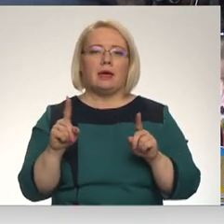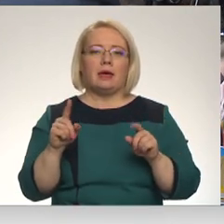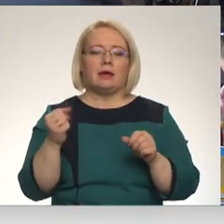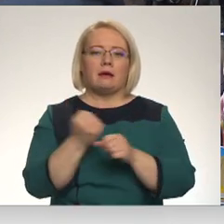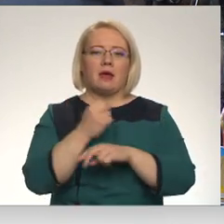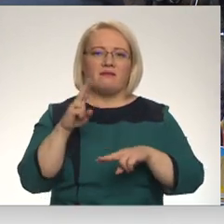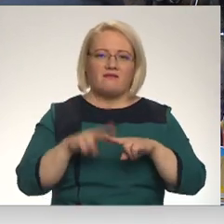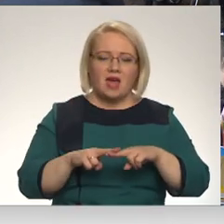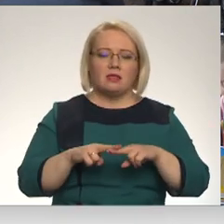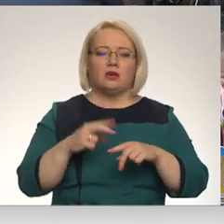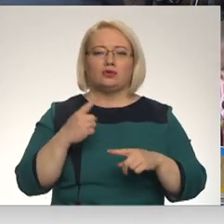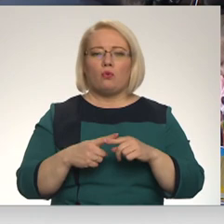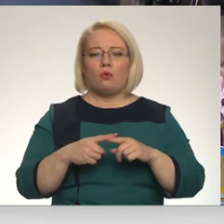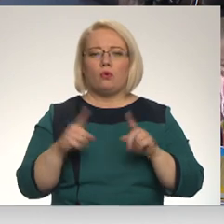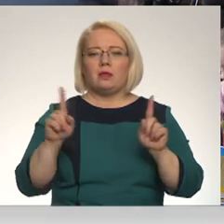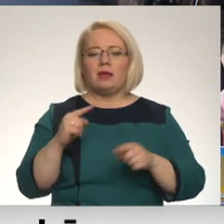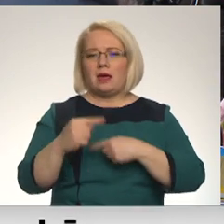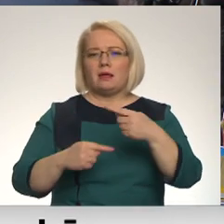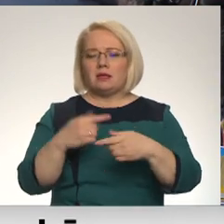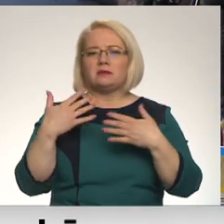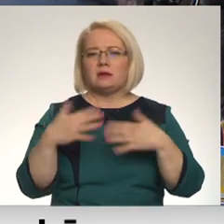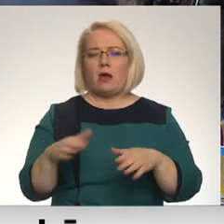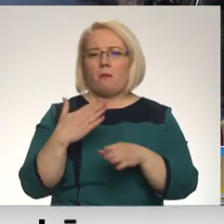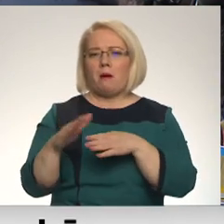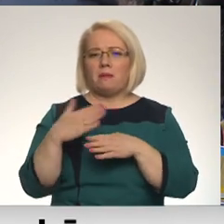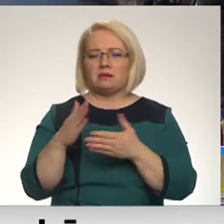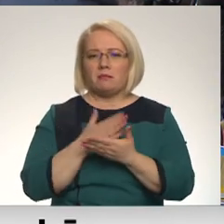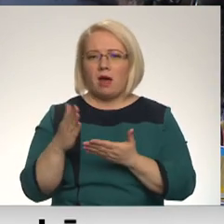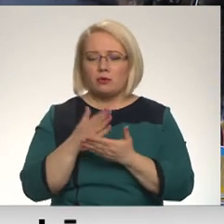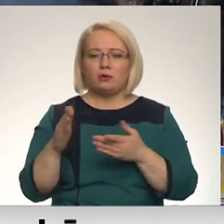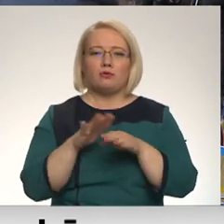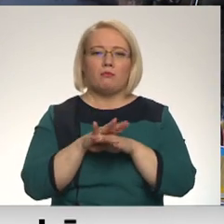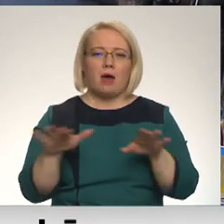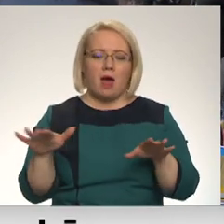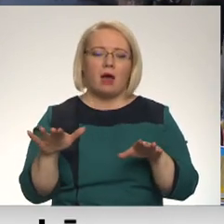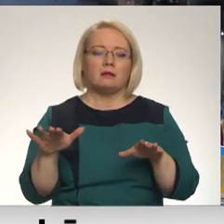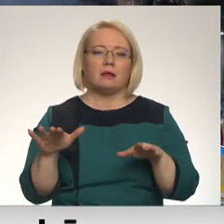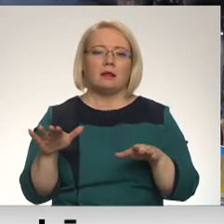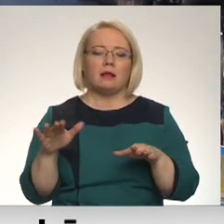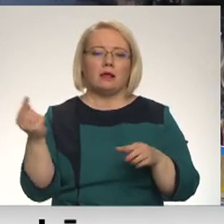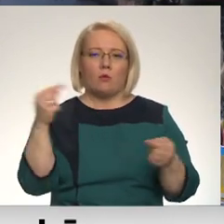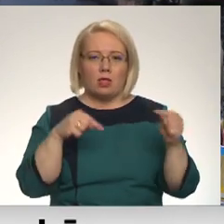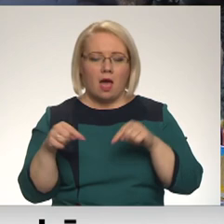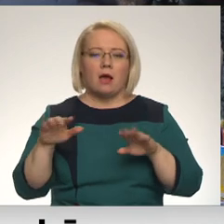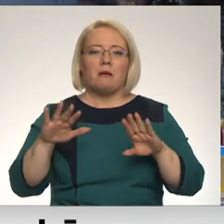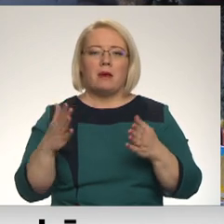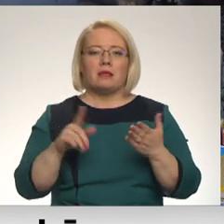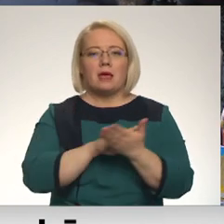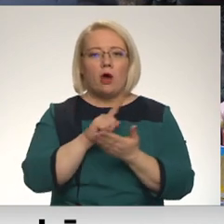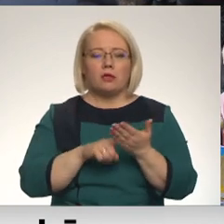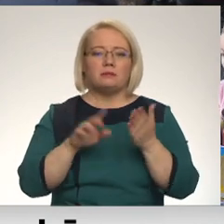gan procesi jau, tā teikt, ieeļojas un bērni nonāk. Jautājums, protams,